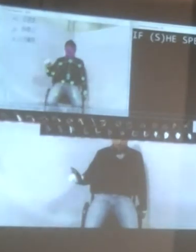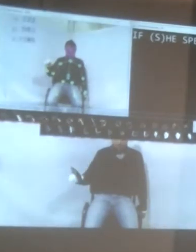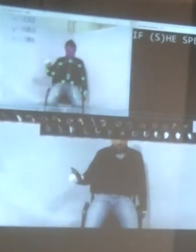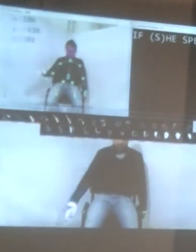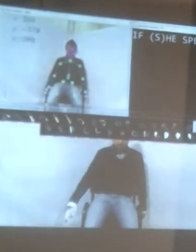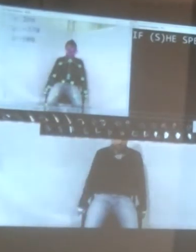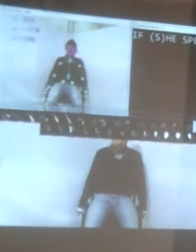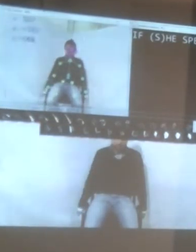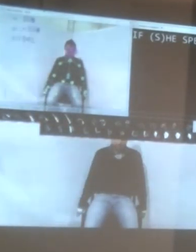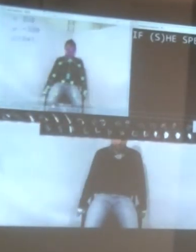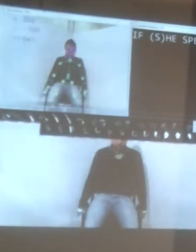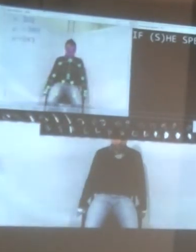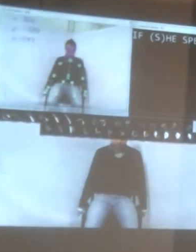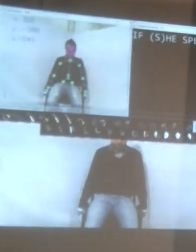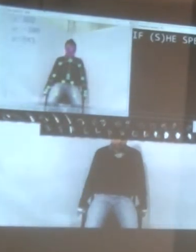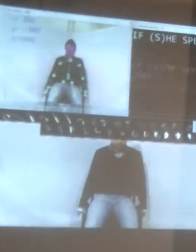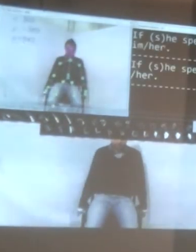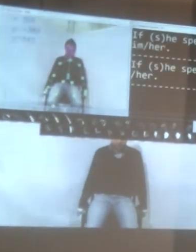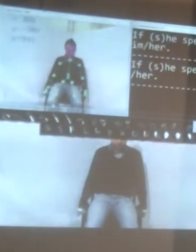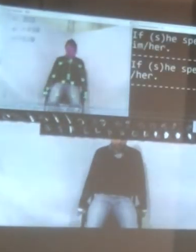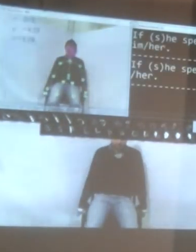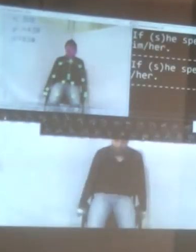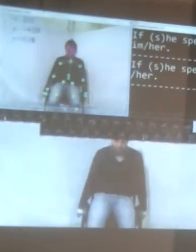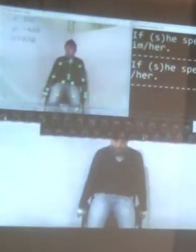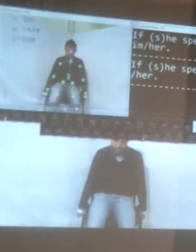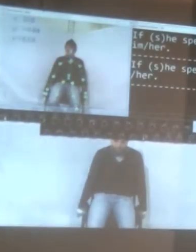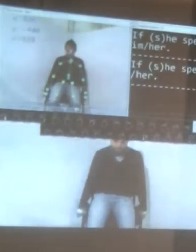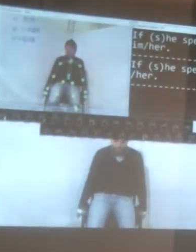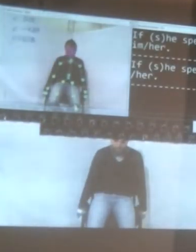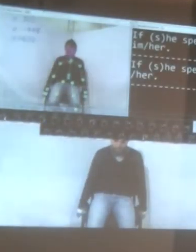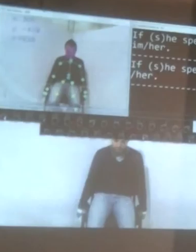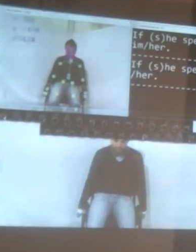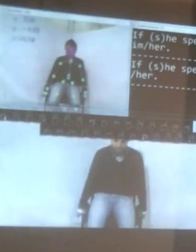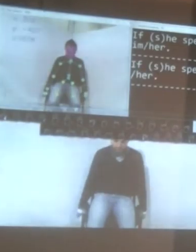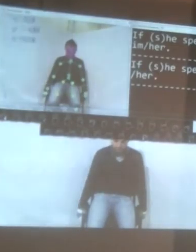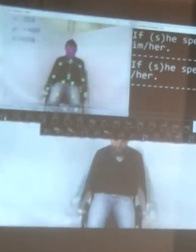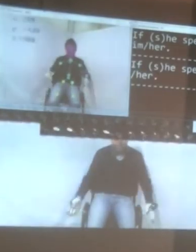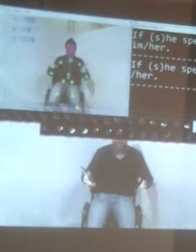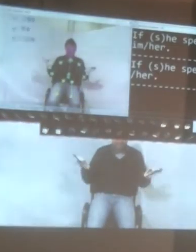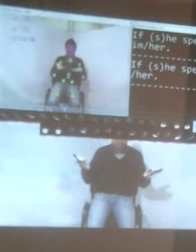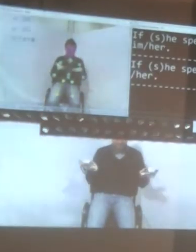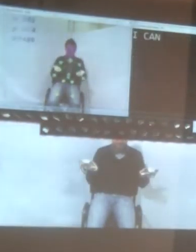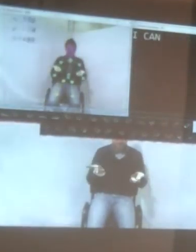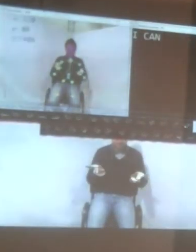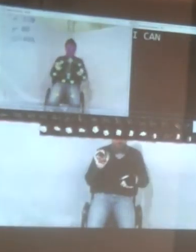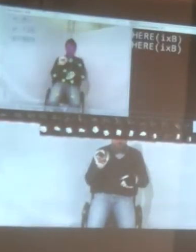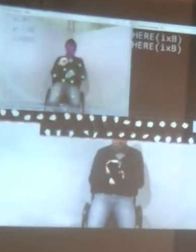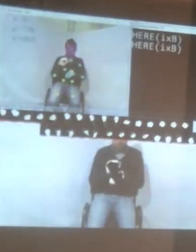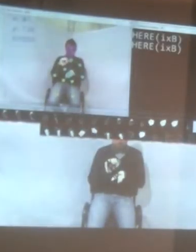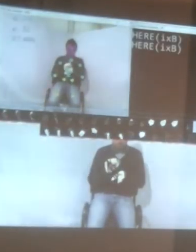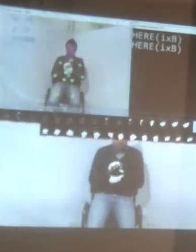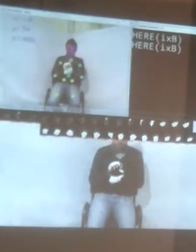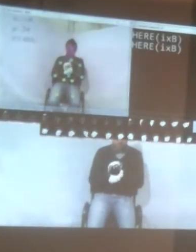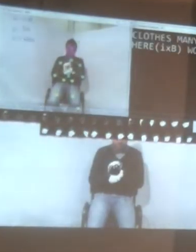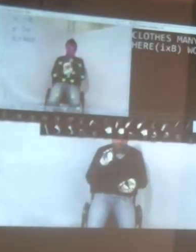nagybetűs szavak jelennek meg, azok az aktuálisan illesztett legvalószínűbb jelek,